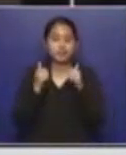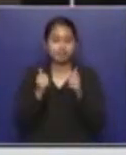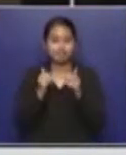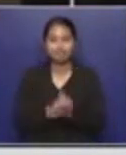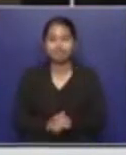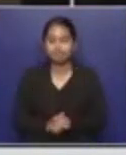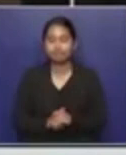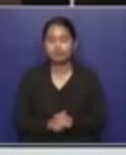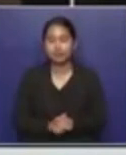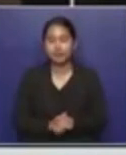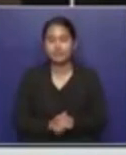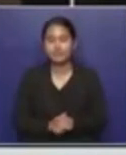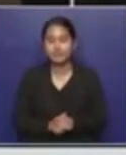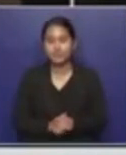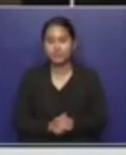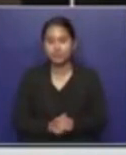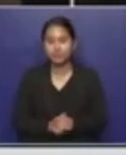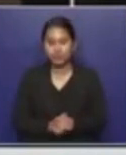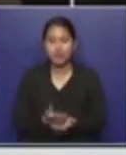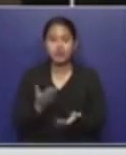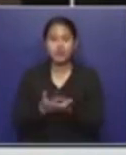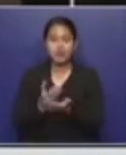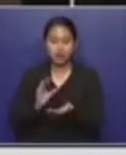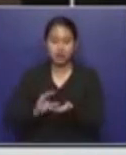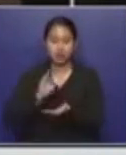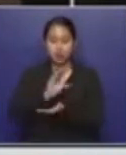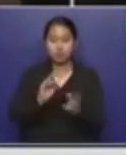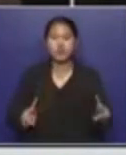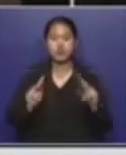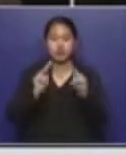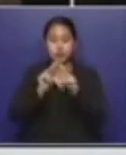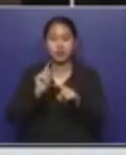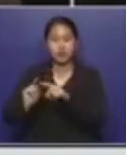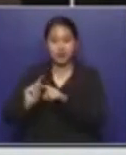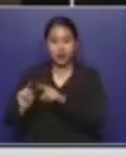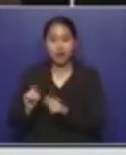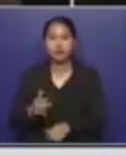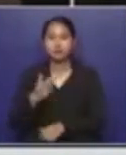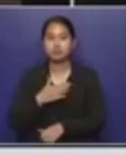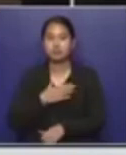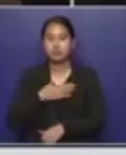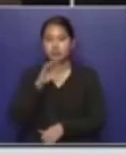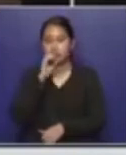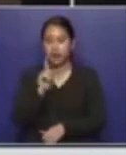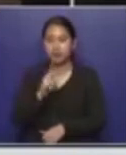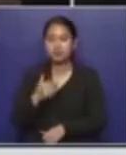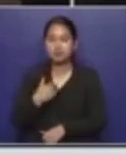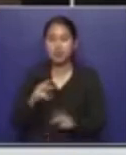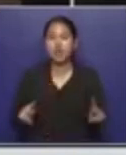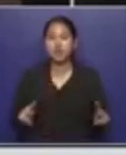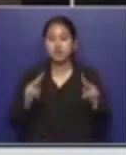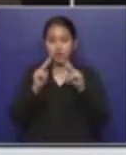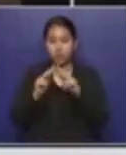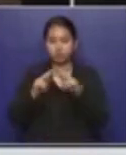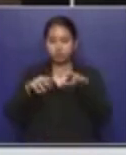ขในส่วนของงบประมาณที่ลงไปตามกระทรวงผมขออนุญาตที่จะนำเรียนว่ามี 2-3 กระทรวง